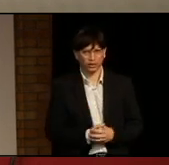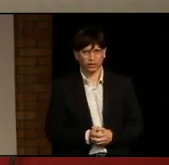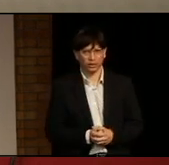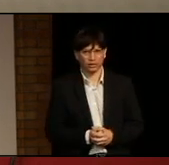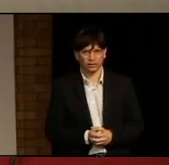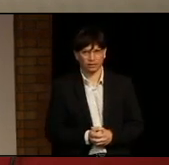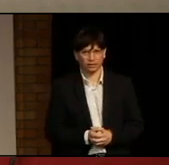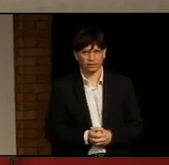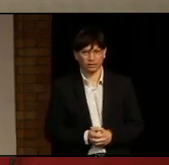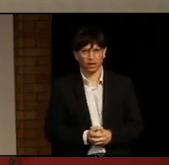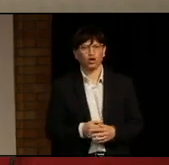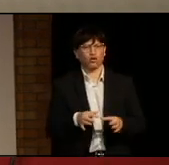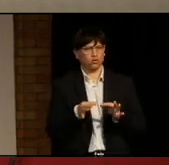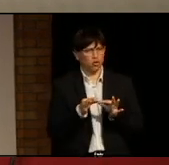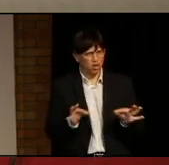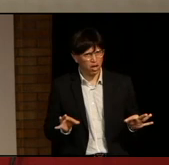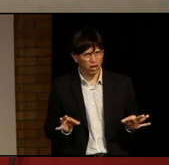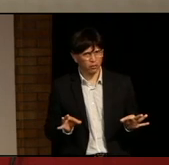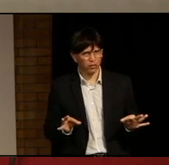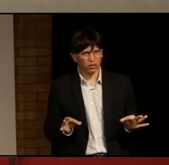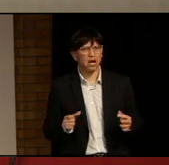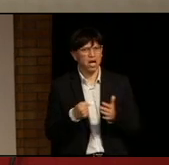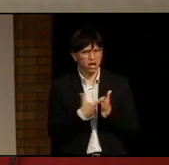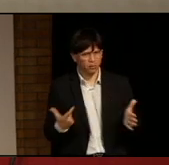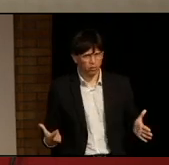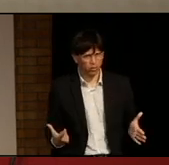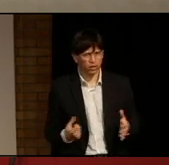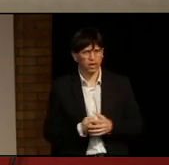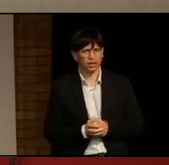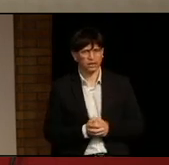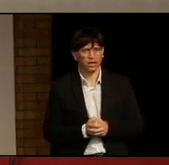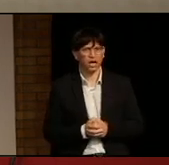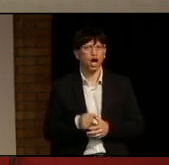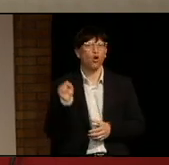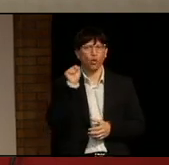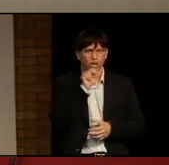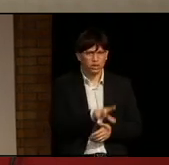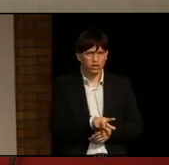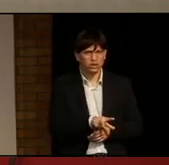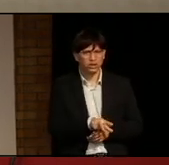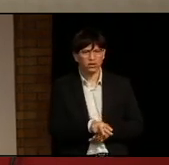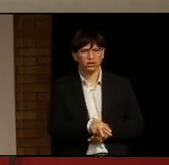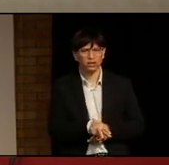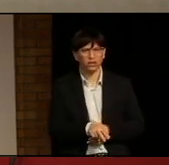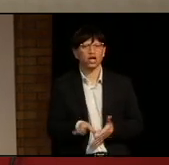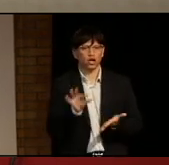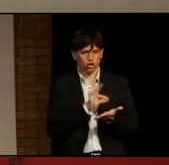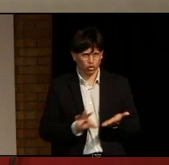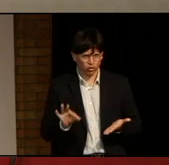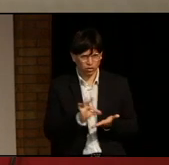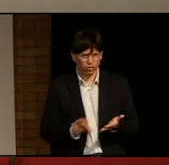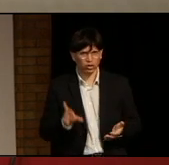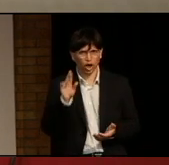parole che io trovo molto molto efficaci ed è una citazione che Papa Francesco fa di uno scritto di Romano